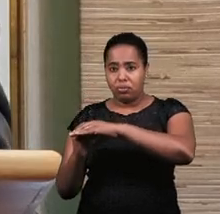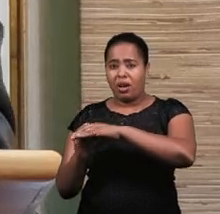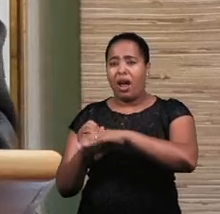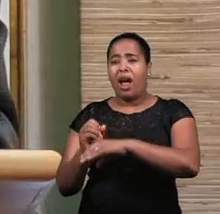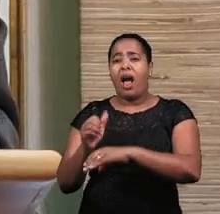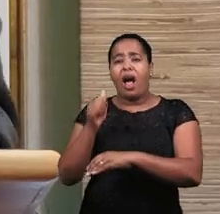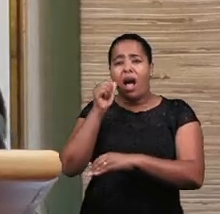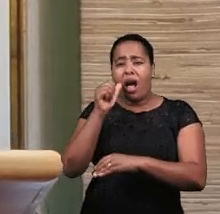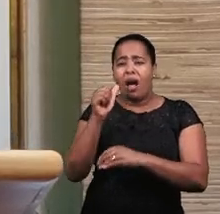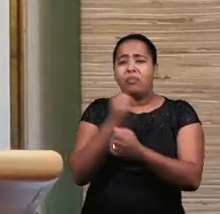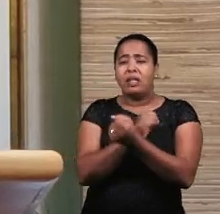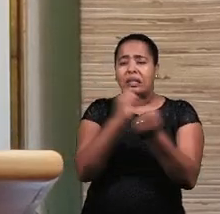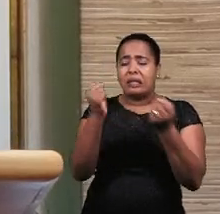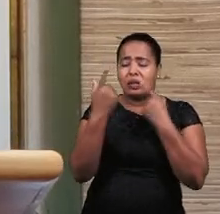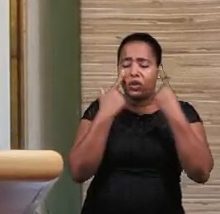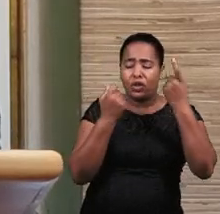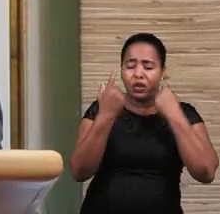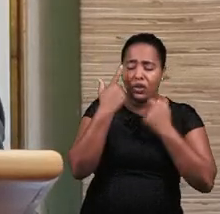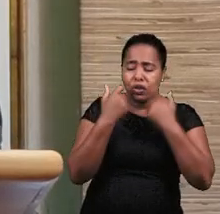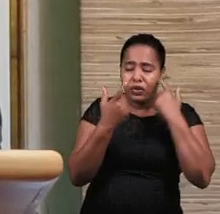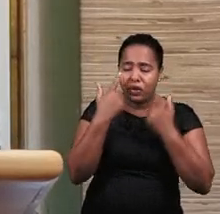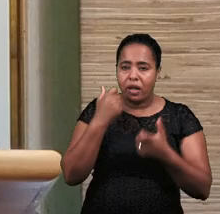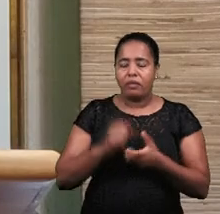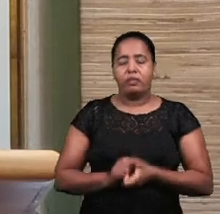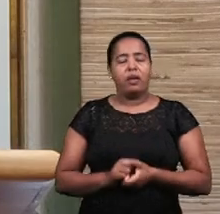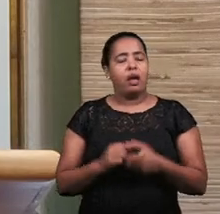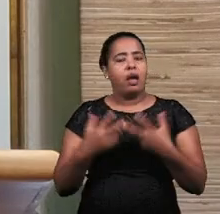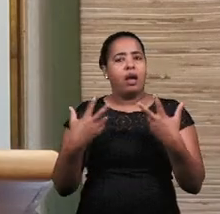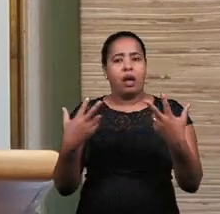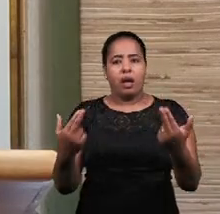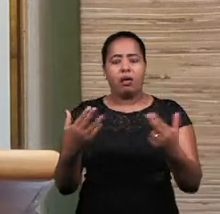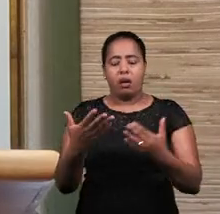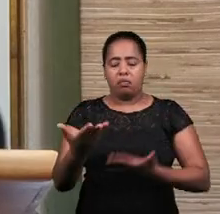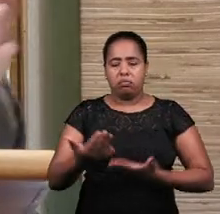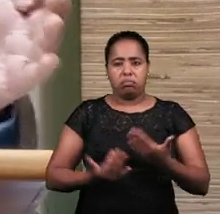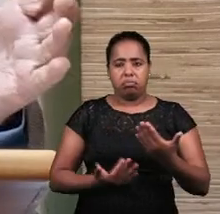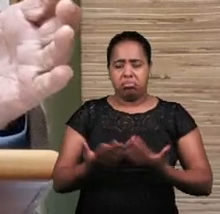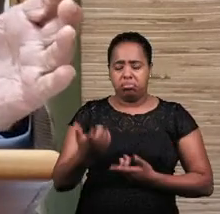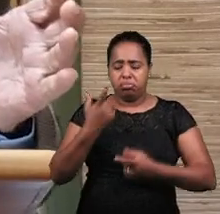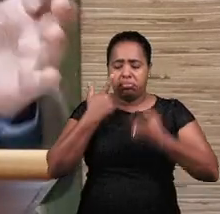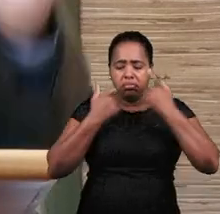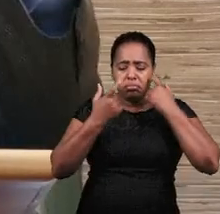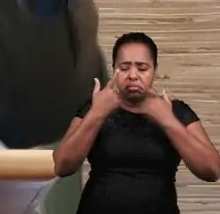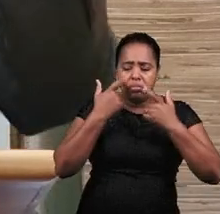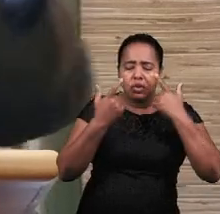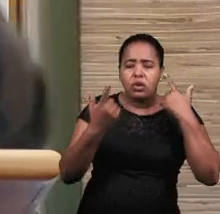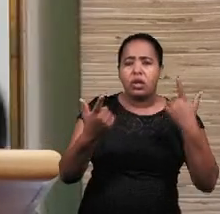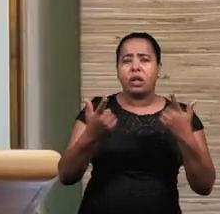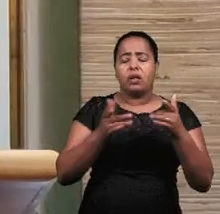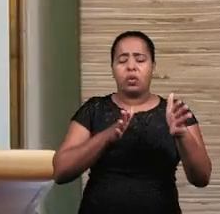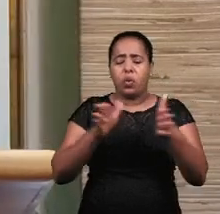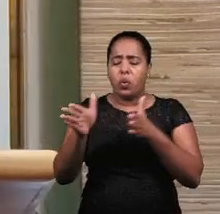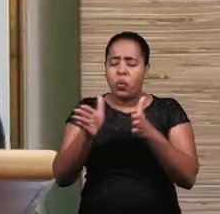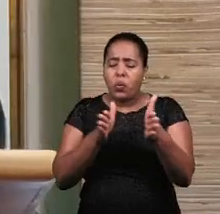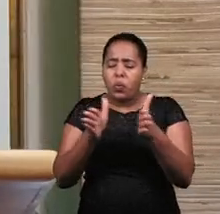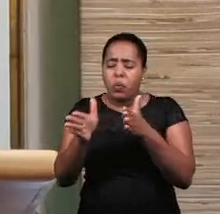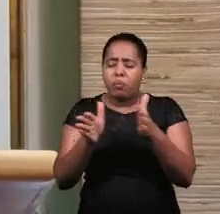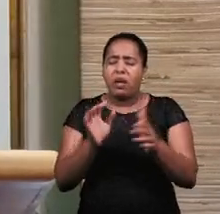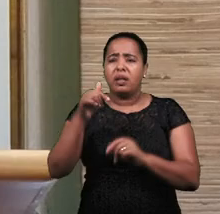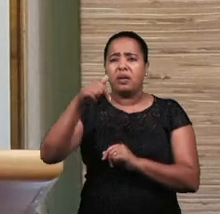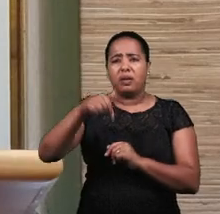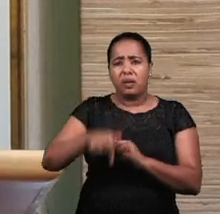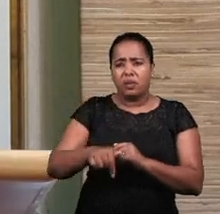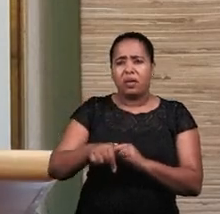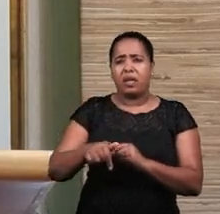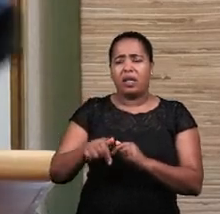frères et sœurs, l'Église, dans toute cette période, 7 c'est le symbole de la période de l'Église, les noces, c'est la période qu'elle est là. Un